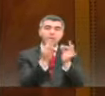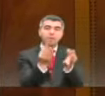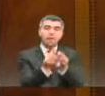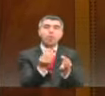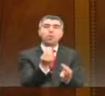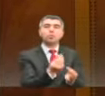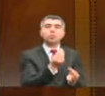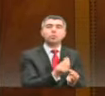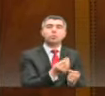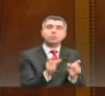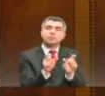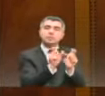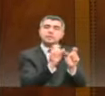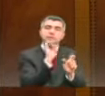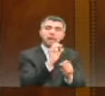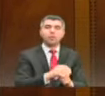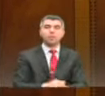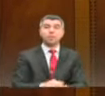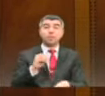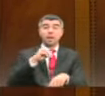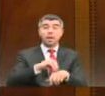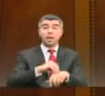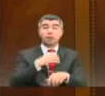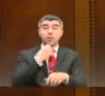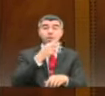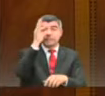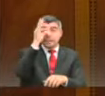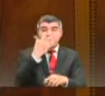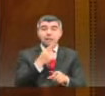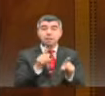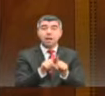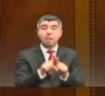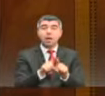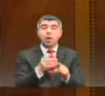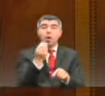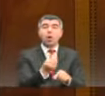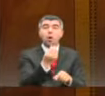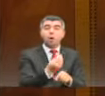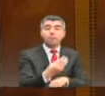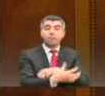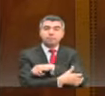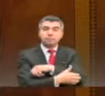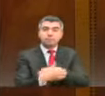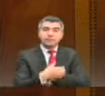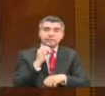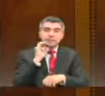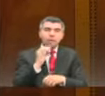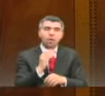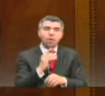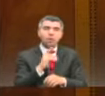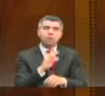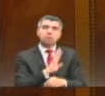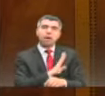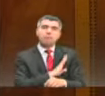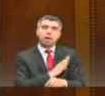المندمجة لحماية الطفولة، بلورة سياسة وطنية للعناية بالأطفال في وضعية هشة، وتوفير الآليات التمويلية